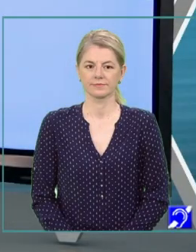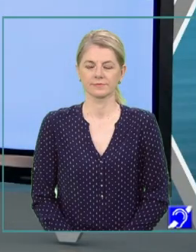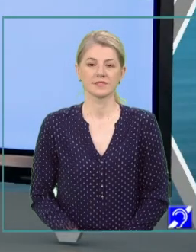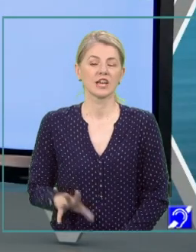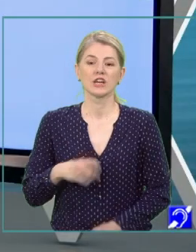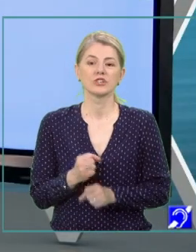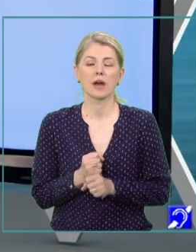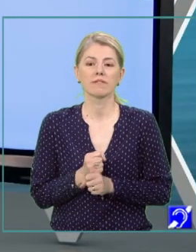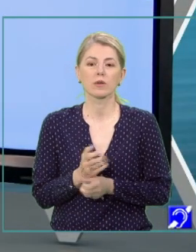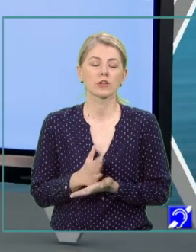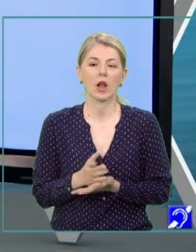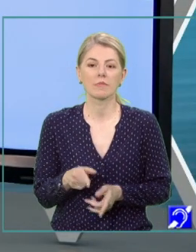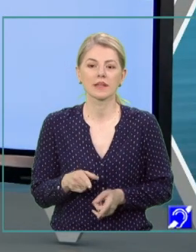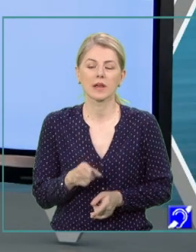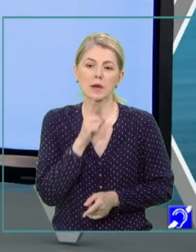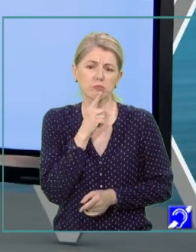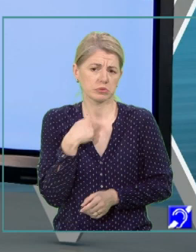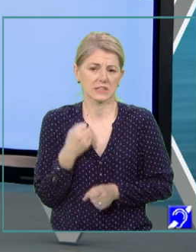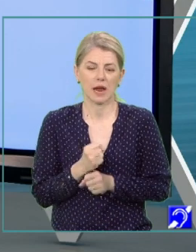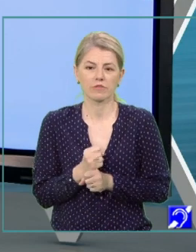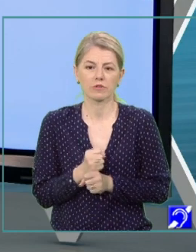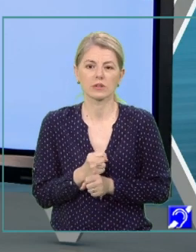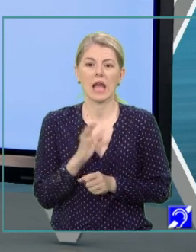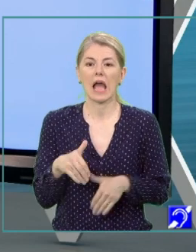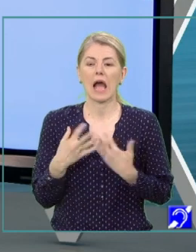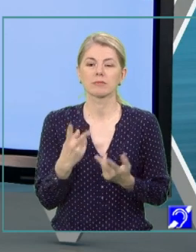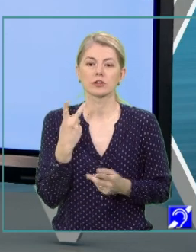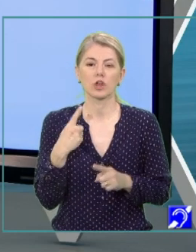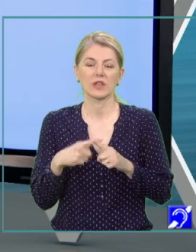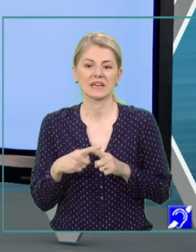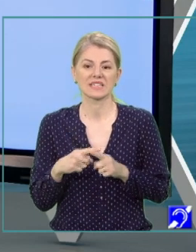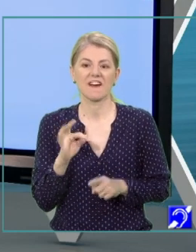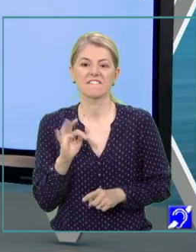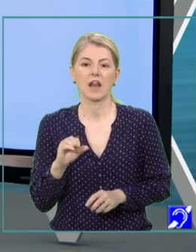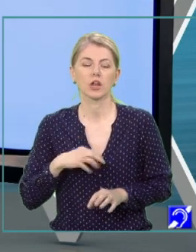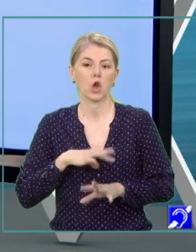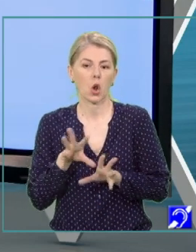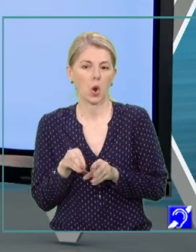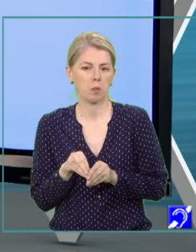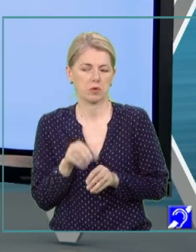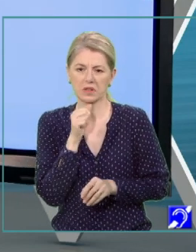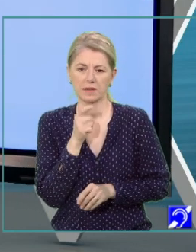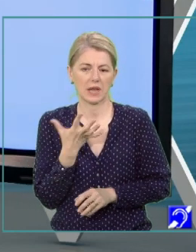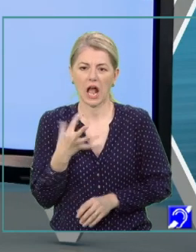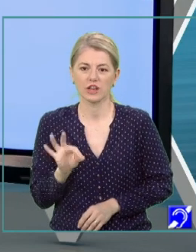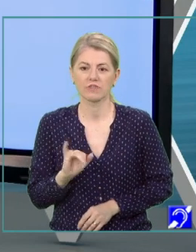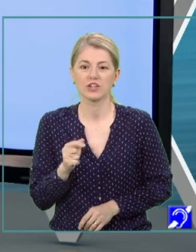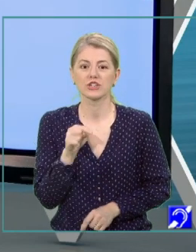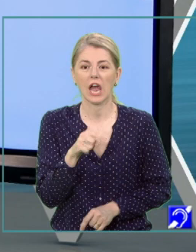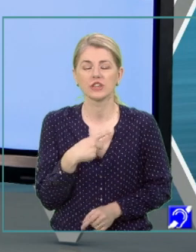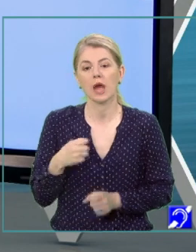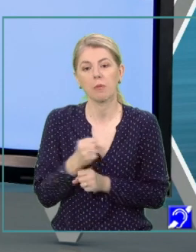Ce am făcut deocamdată? Foarte puțin am făcut. Doar am dat 2x factor comun, nimic altceva. Și aici